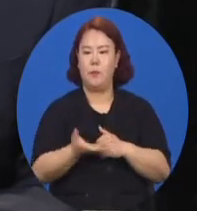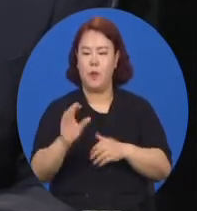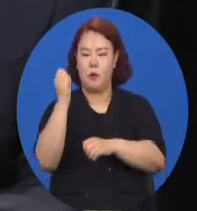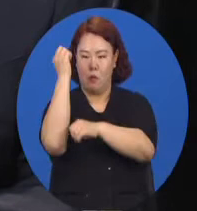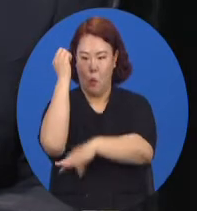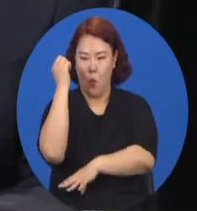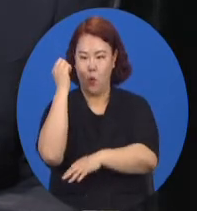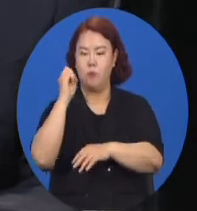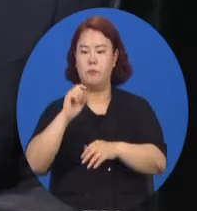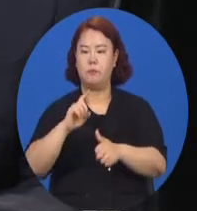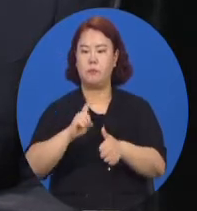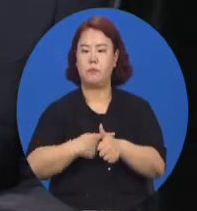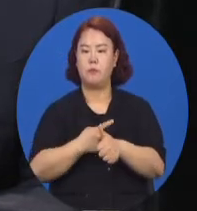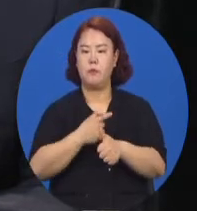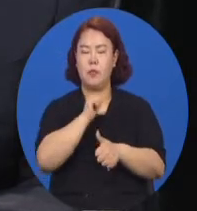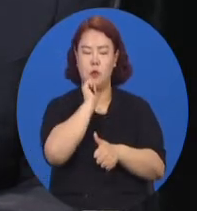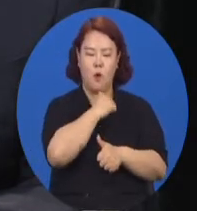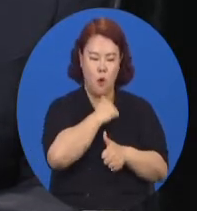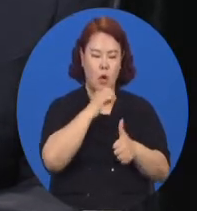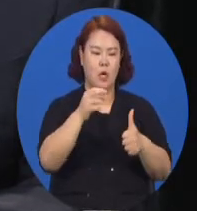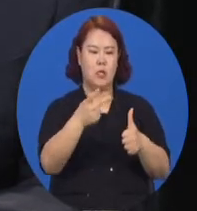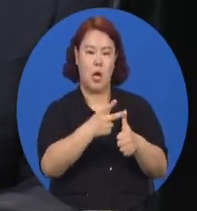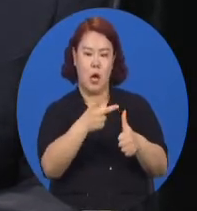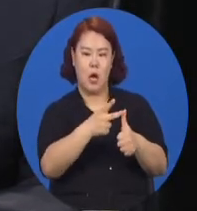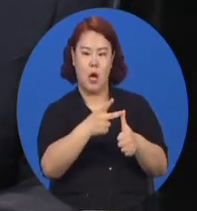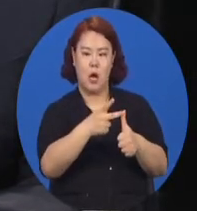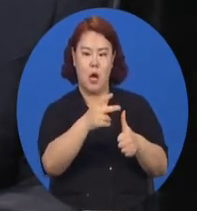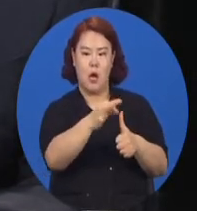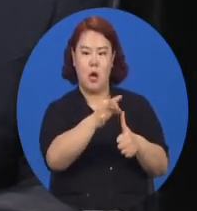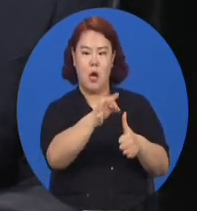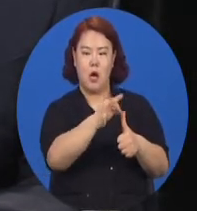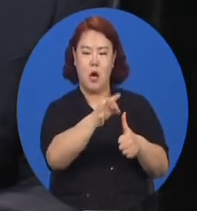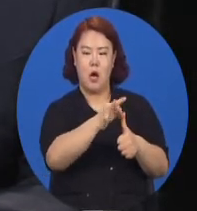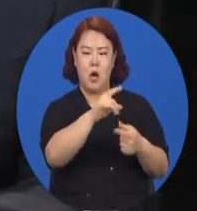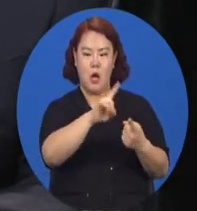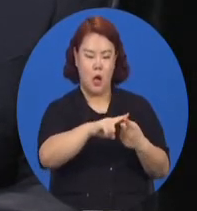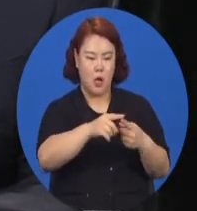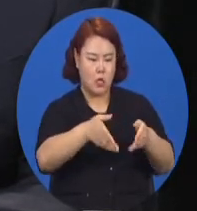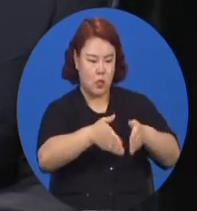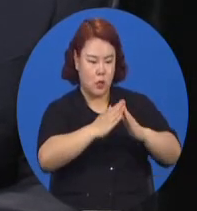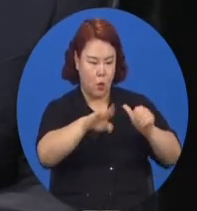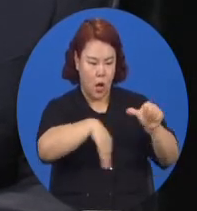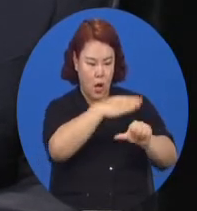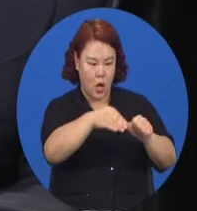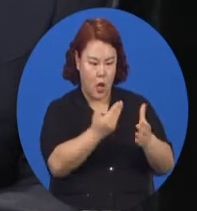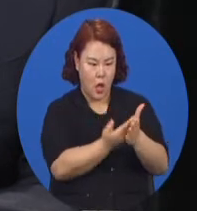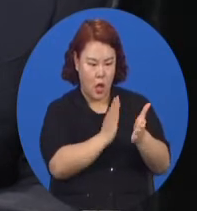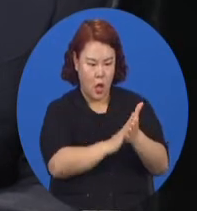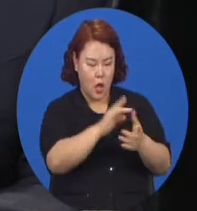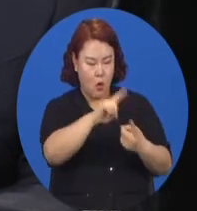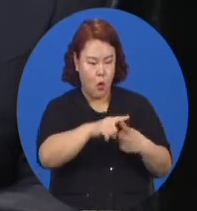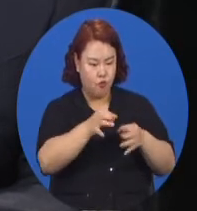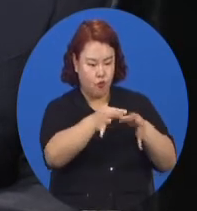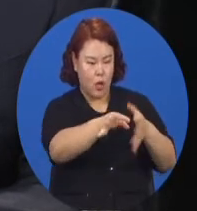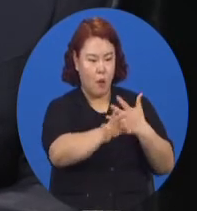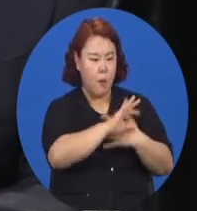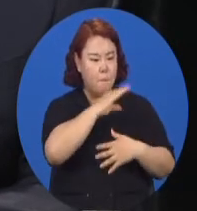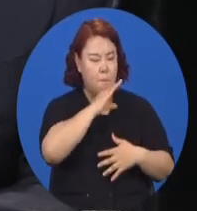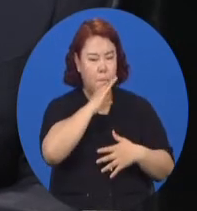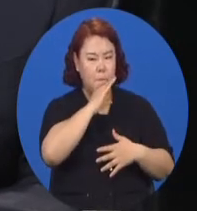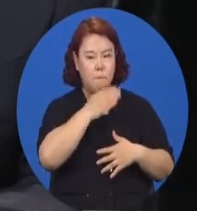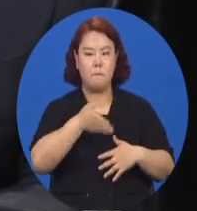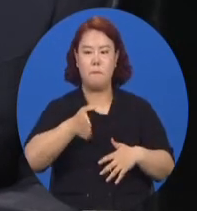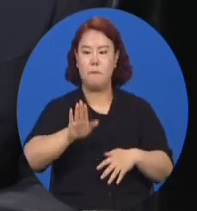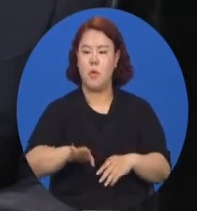그 저소득층 내지 차상위 정도의 주거 환경 개선을 위해서 투자하는 것이라면 바람직하지만